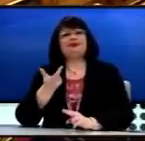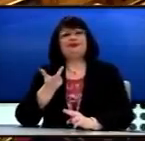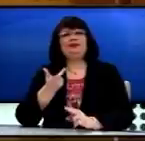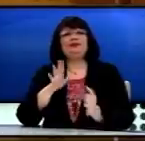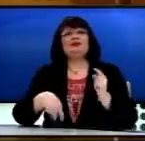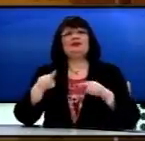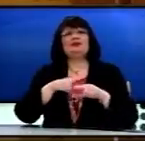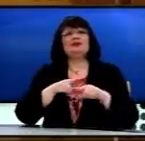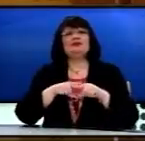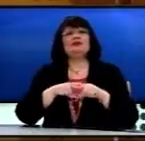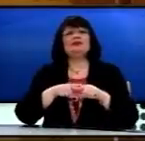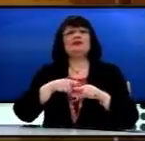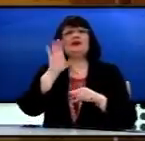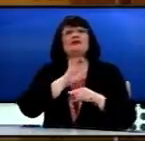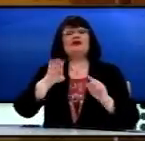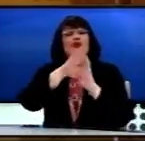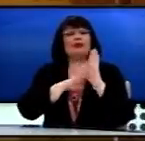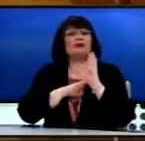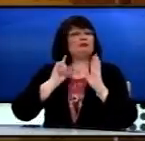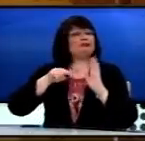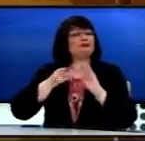η χώρα θα παρέκλεινε από το ευρωπαϊκό πλαίσιο.